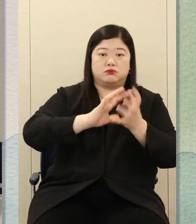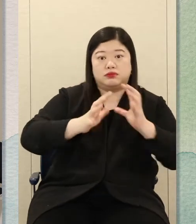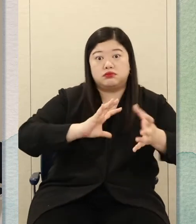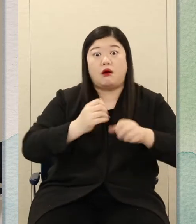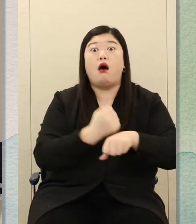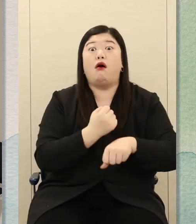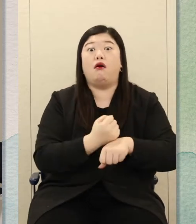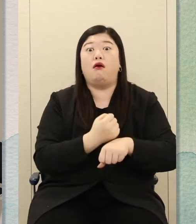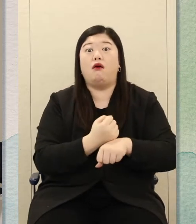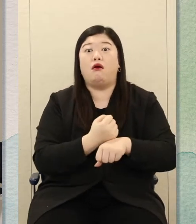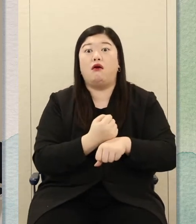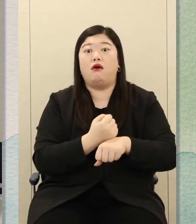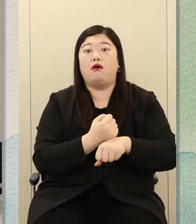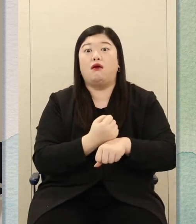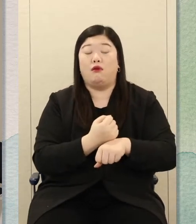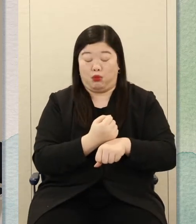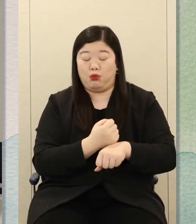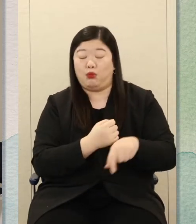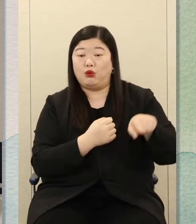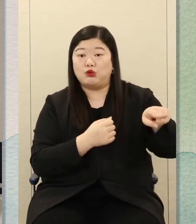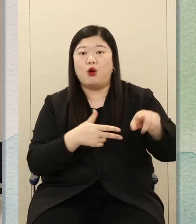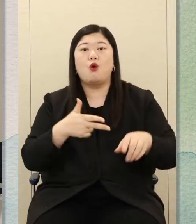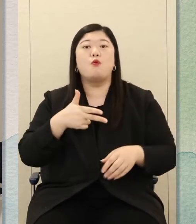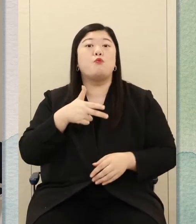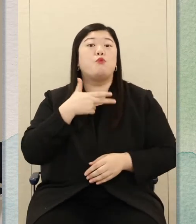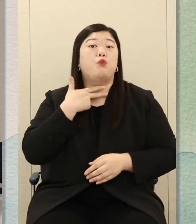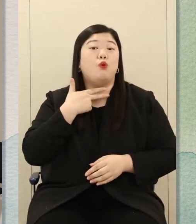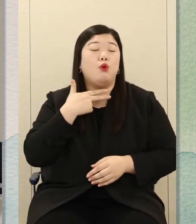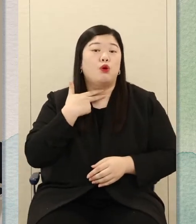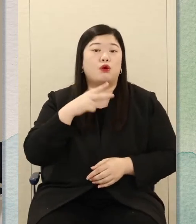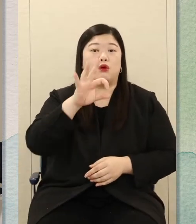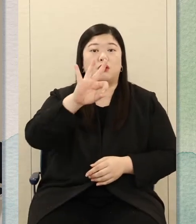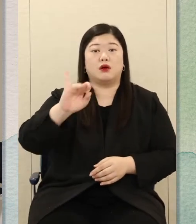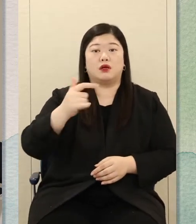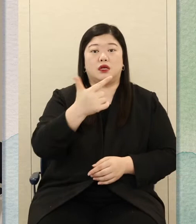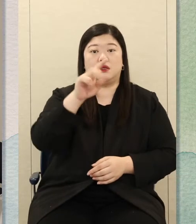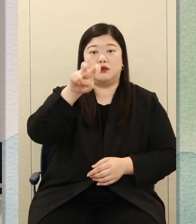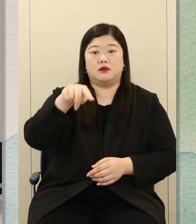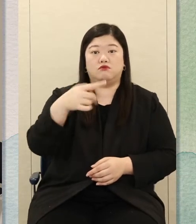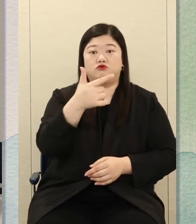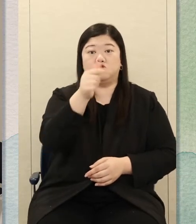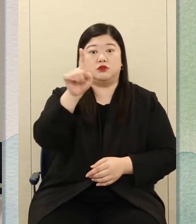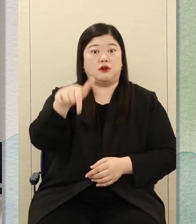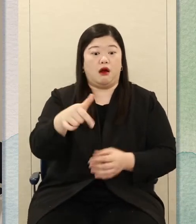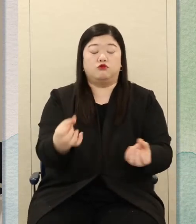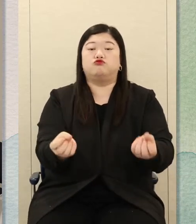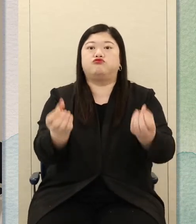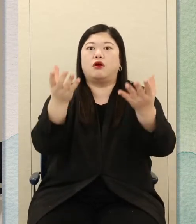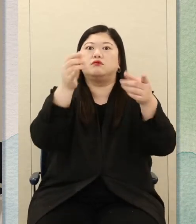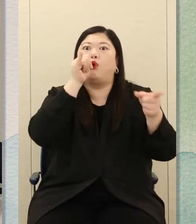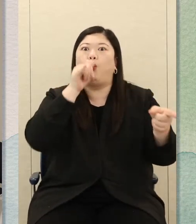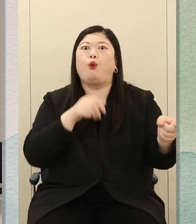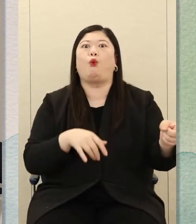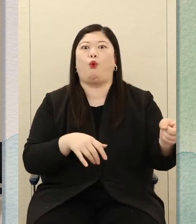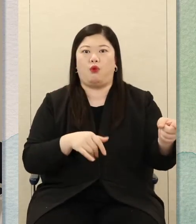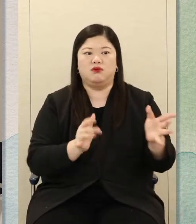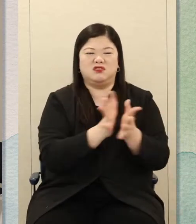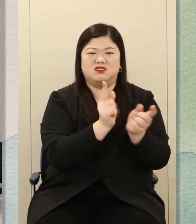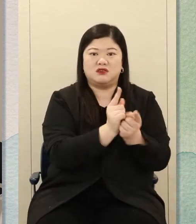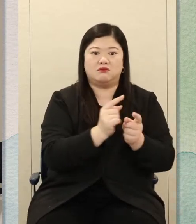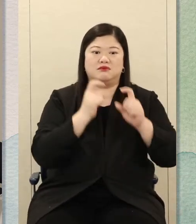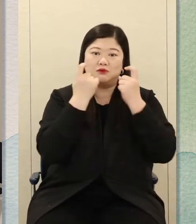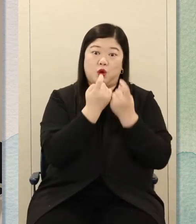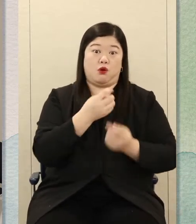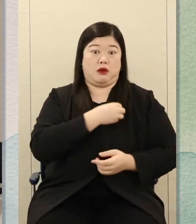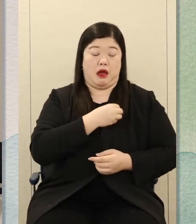시민원 빌려가지고요. 보령 인문학 축제 같은 거 자기들이 스스로 기획해서 하는 그 정도 이제 자율성을 갖게 된 거죠.